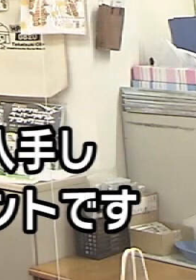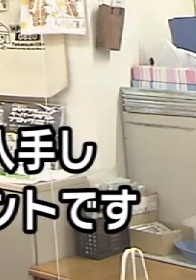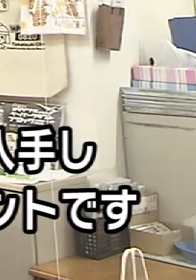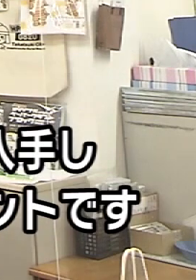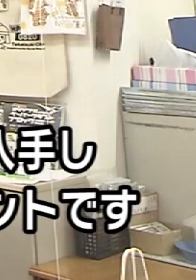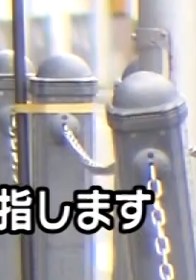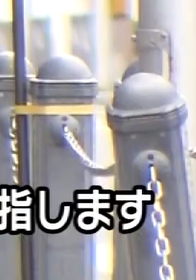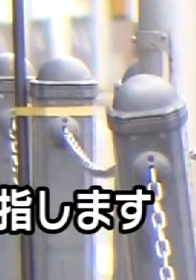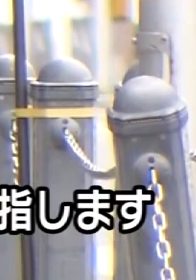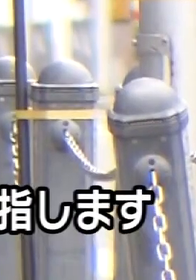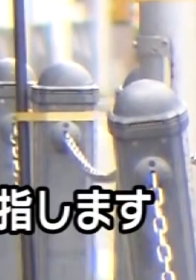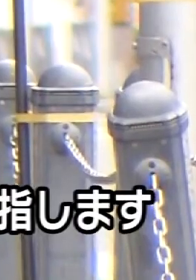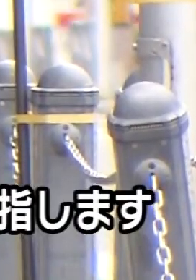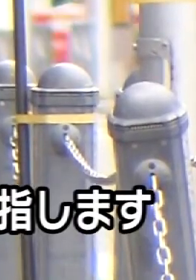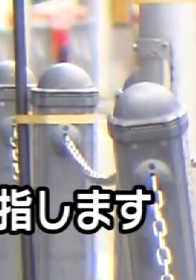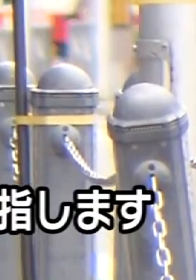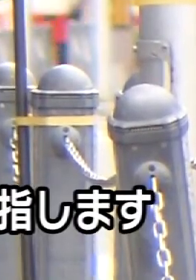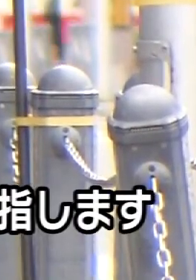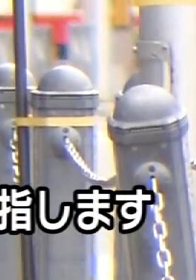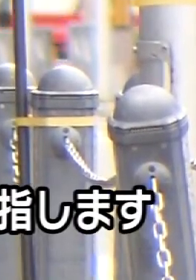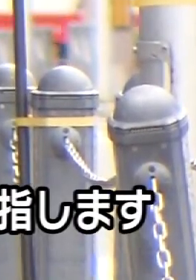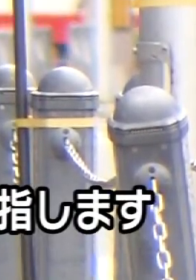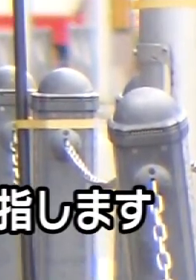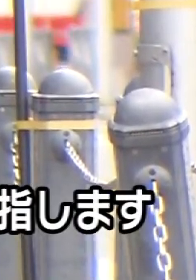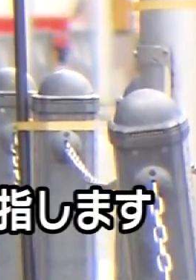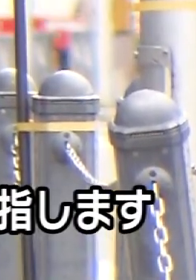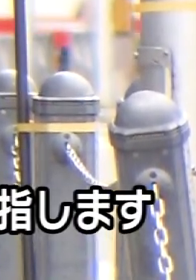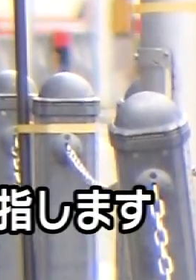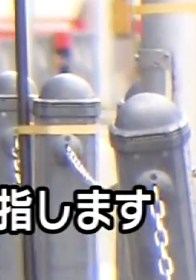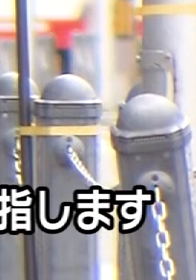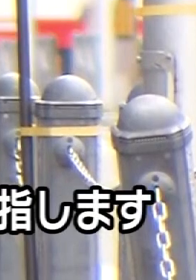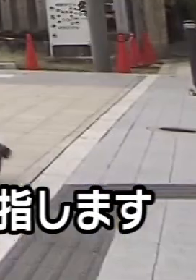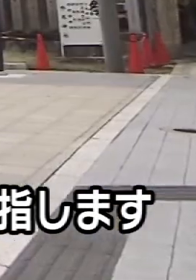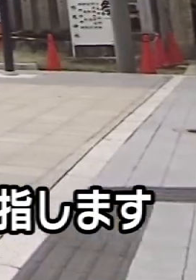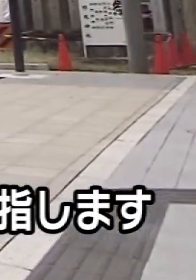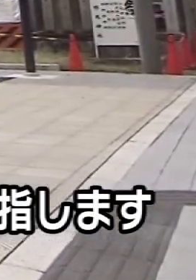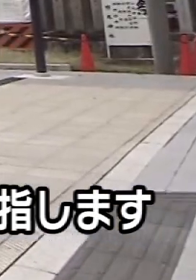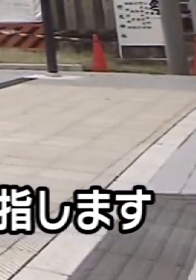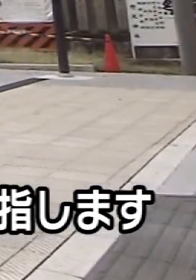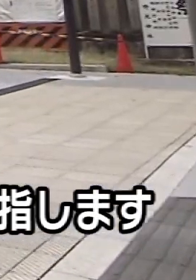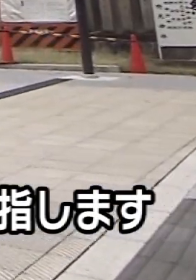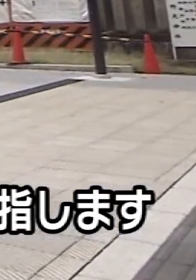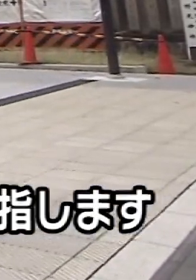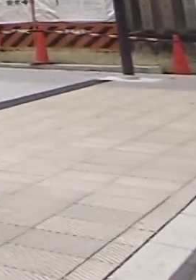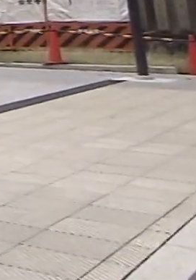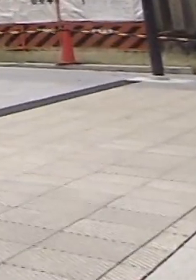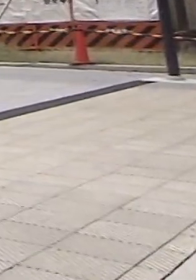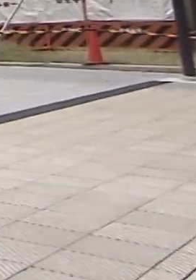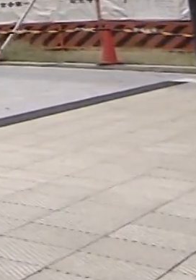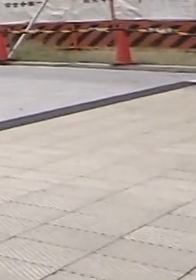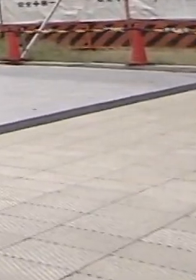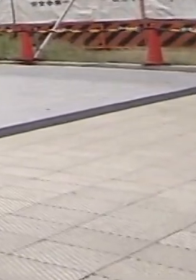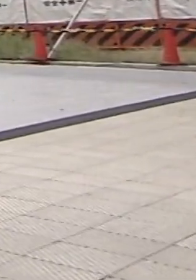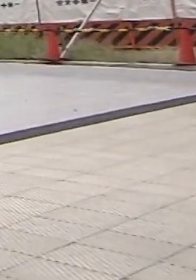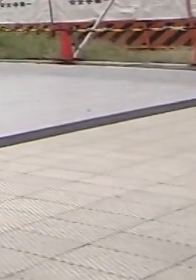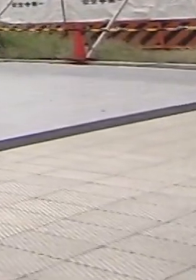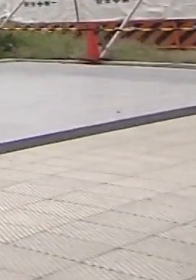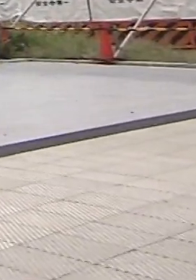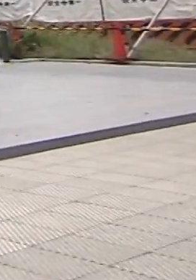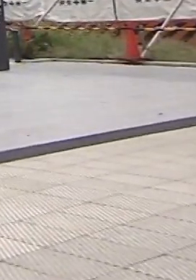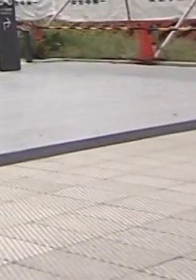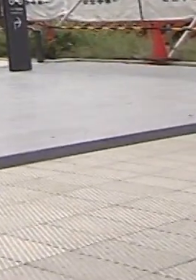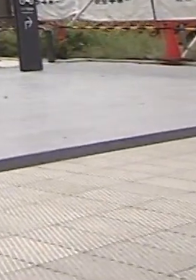ームイベントです。高槻の街で次々と暗号を解いてミッションの達成を目指します。